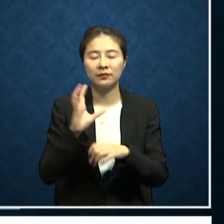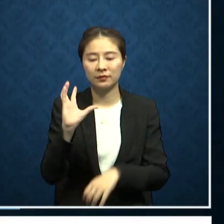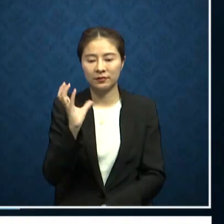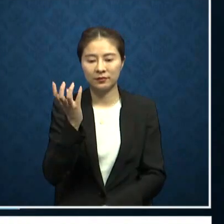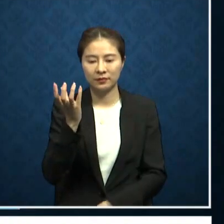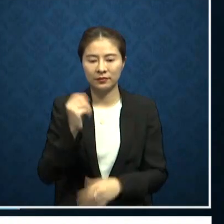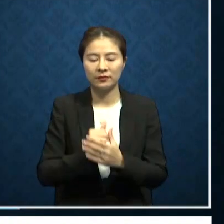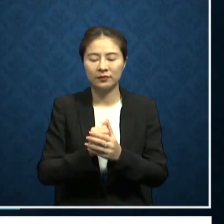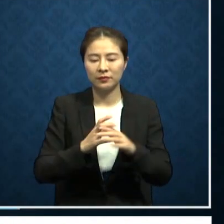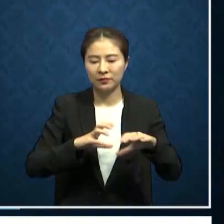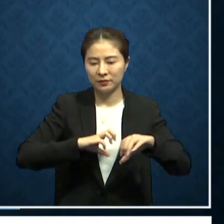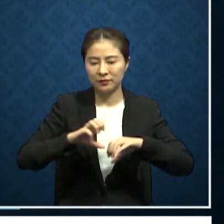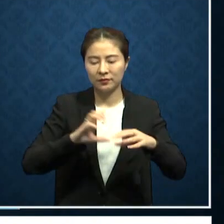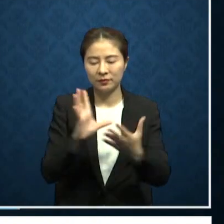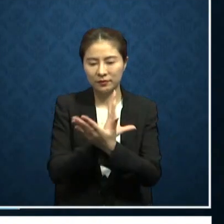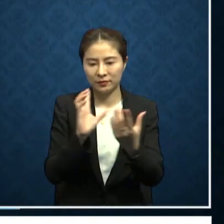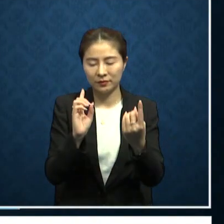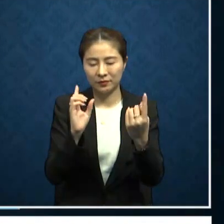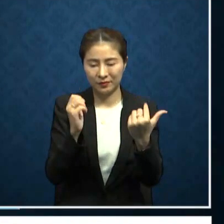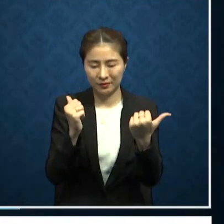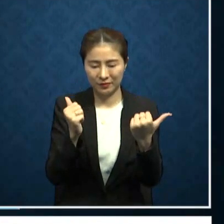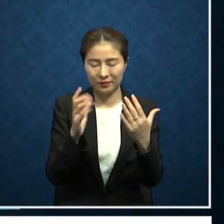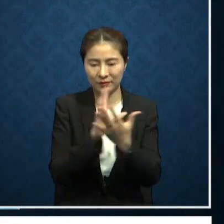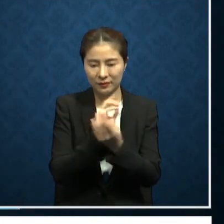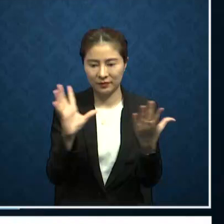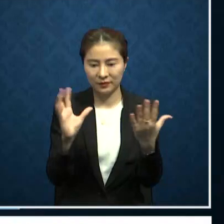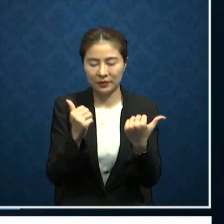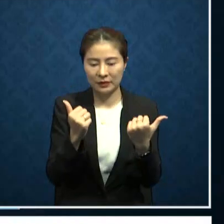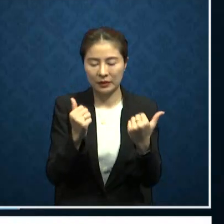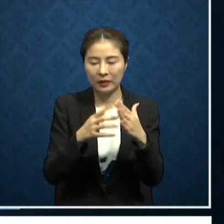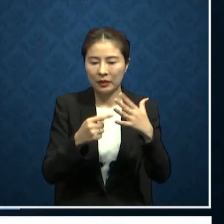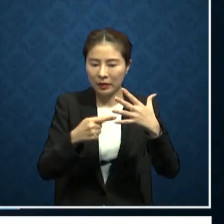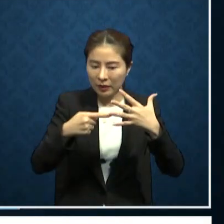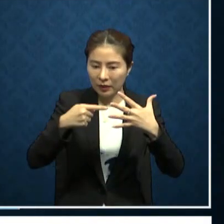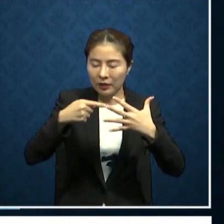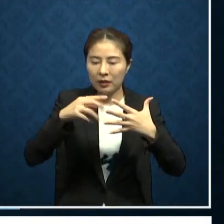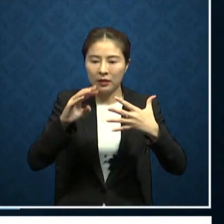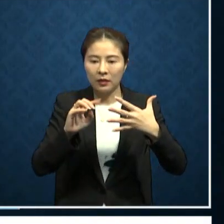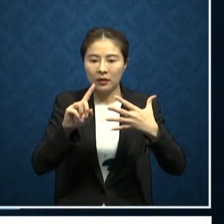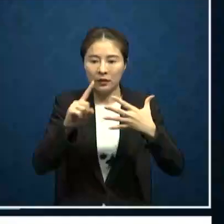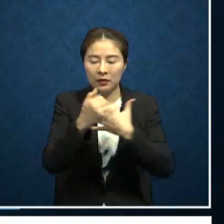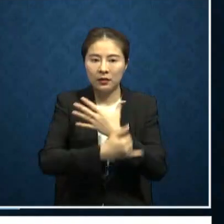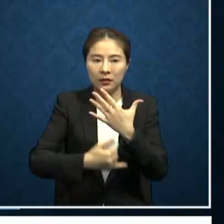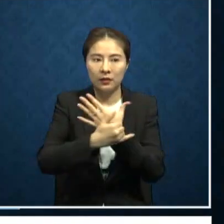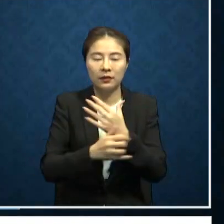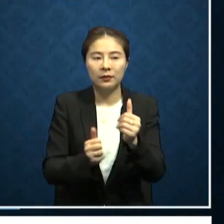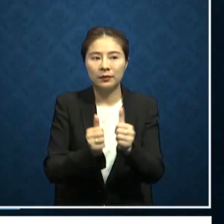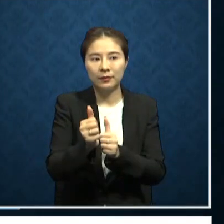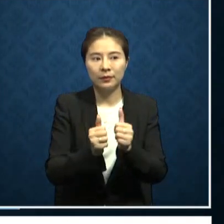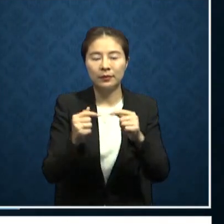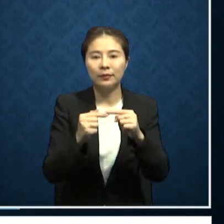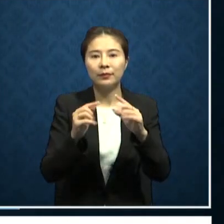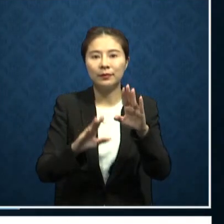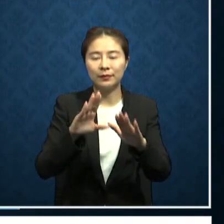คะเอ่อประเทศไทยได้ถูกจัดอันดับนะคะในอันดับที่ 41ของโลกได้คะแนนทั้งหมด 42.4คะแนนนะคะเมื่อเทียบเคียงกับ